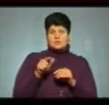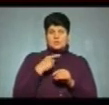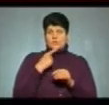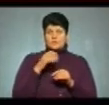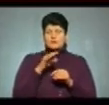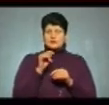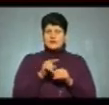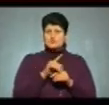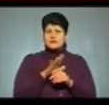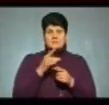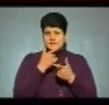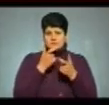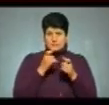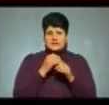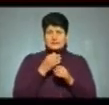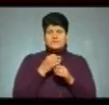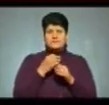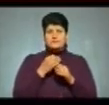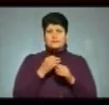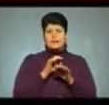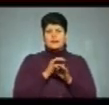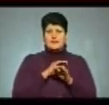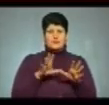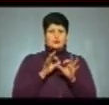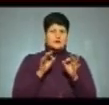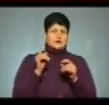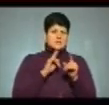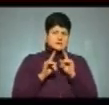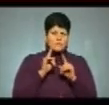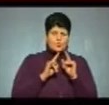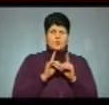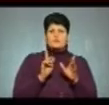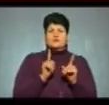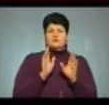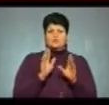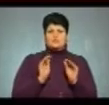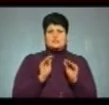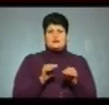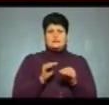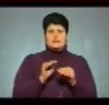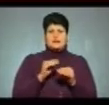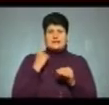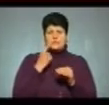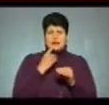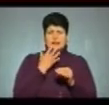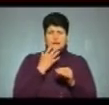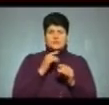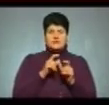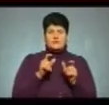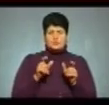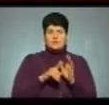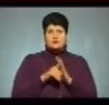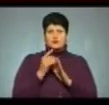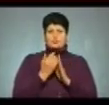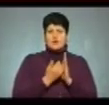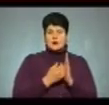що їх не попередили, не було жодних зборів, так, про те, що будуть встановлювати оцей індивідуальний тепловий пункт. На початку програми ми